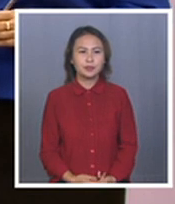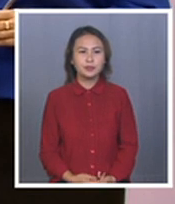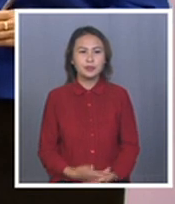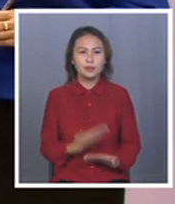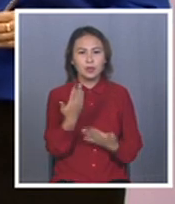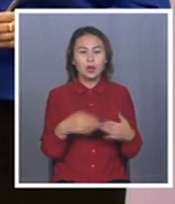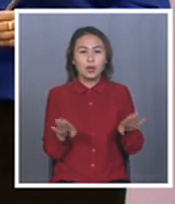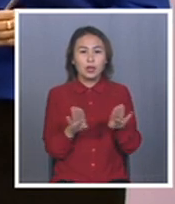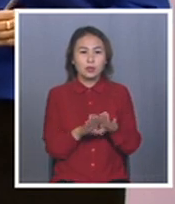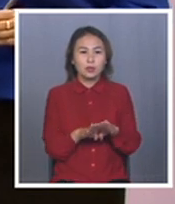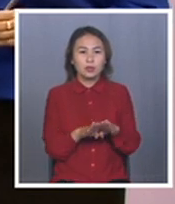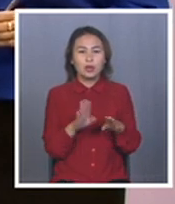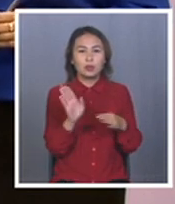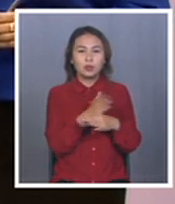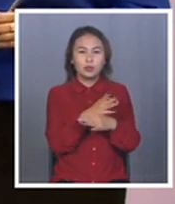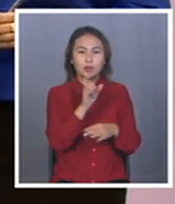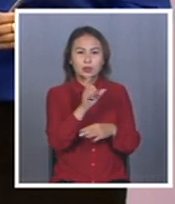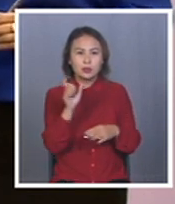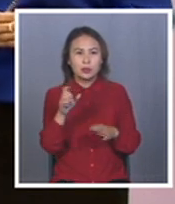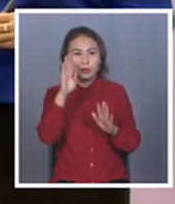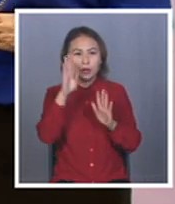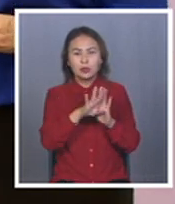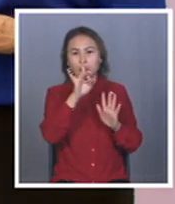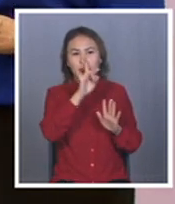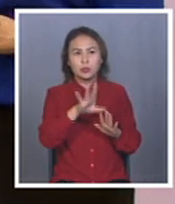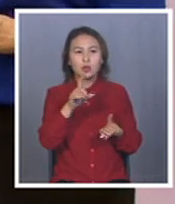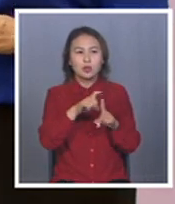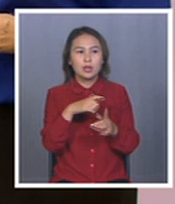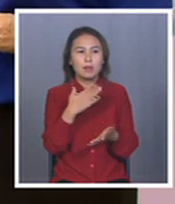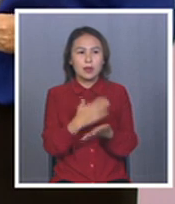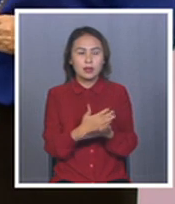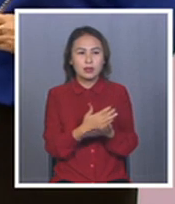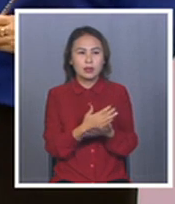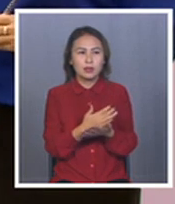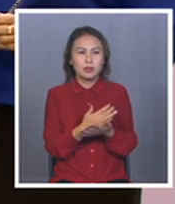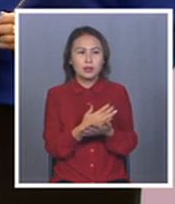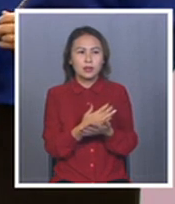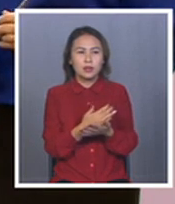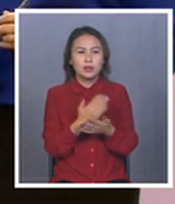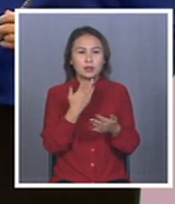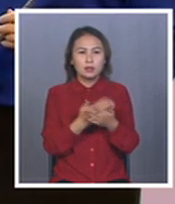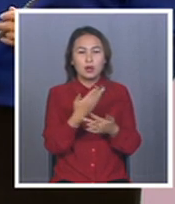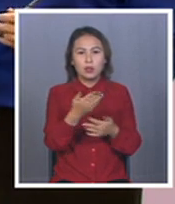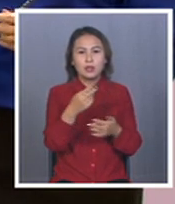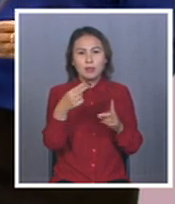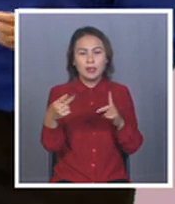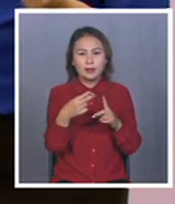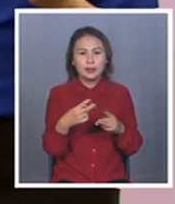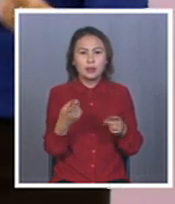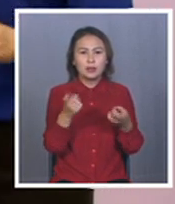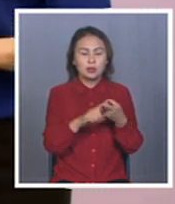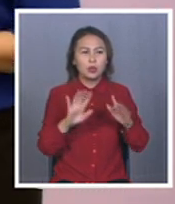балалар, буын үндестігіне бағынбайтын сөздер бар екен. Енді осы мәтінде кездескен